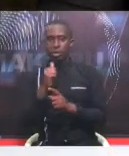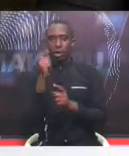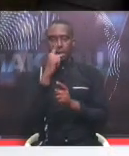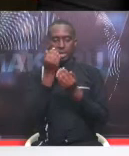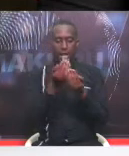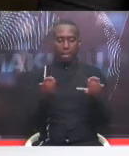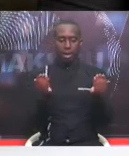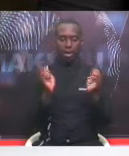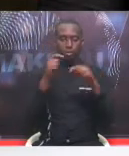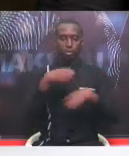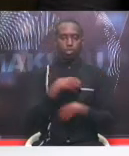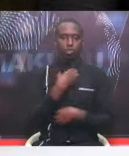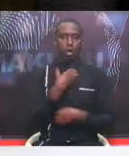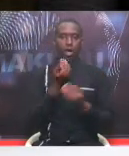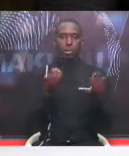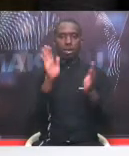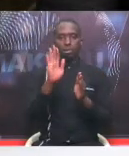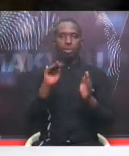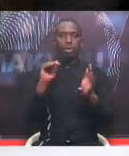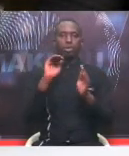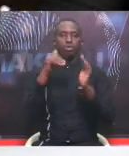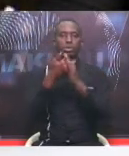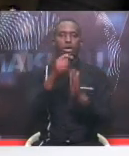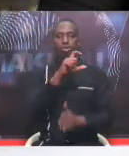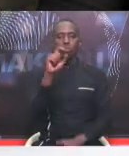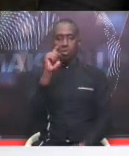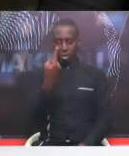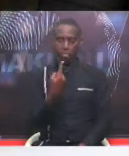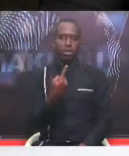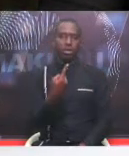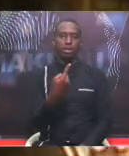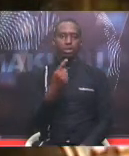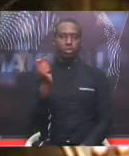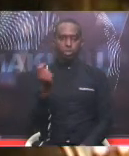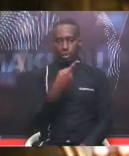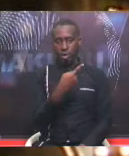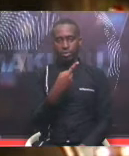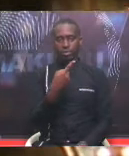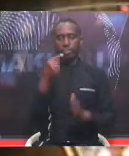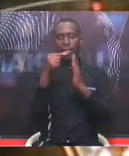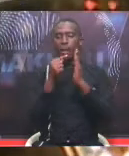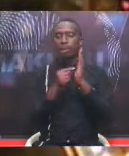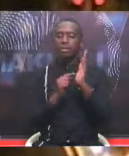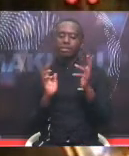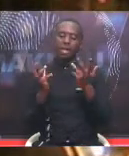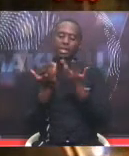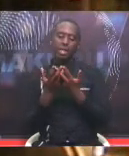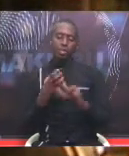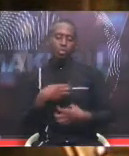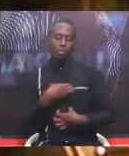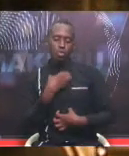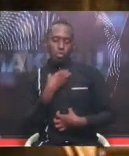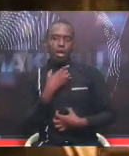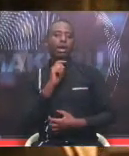n'abana gusura ababyeyi babo bijya ku cyumweru cya mbere cy'ukwezi amabwiriza agendanye no gusura